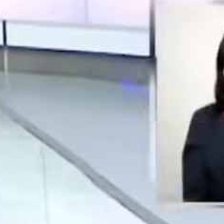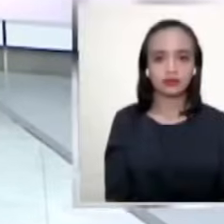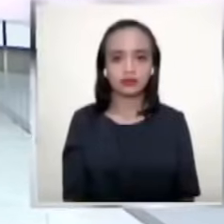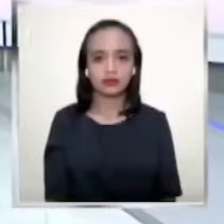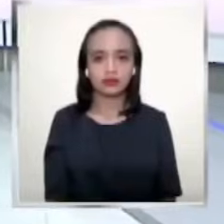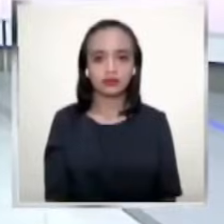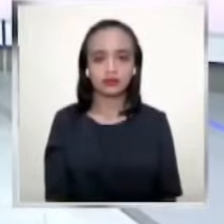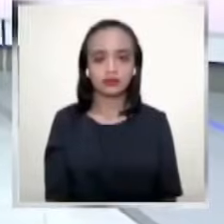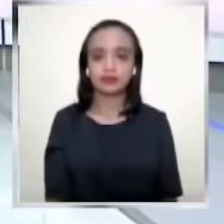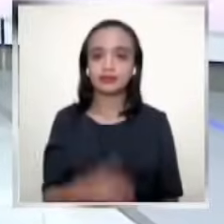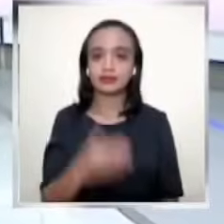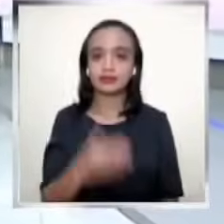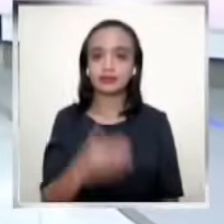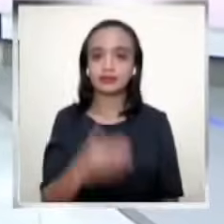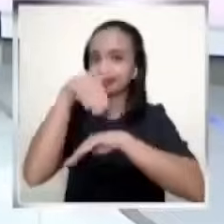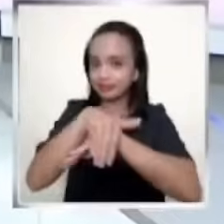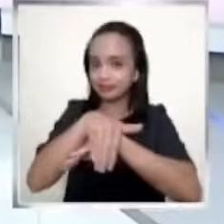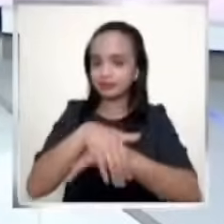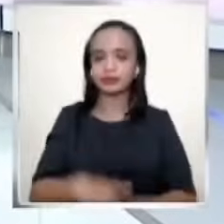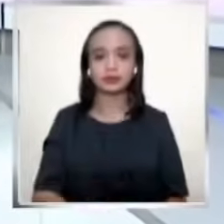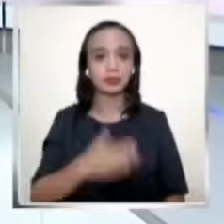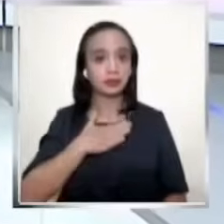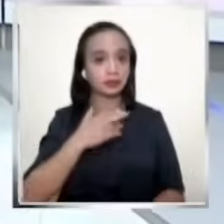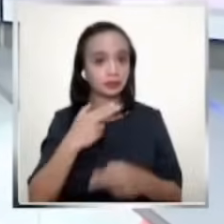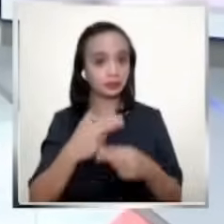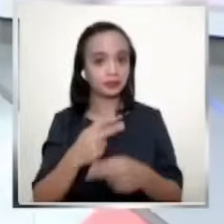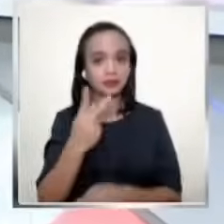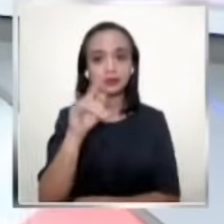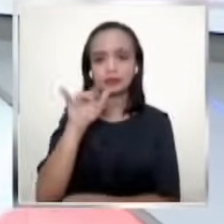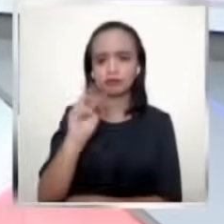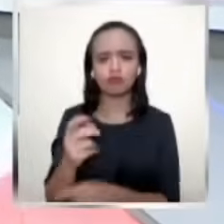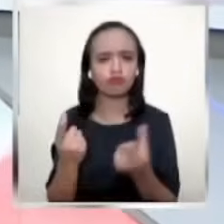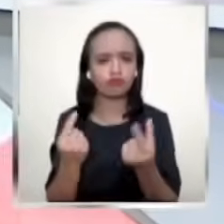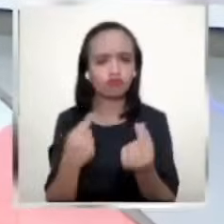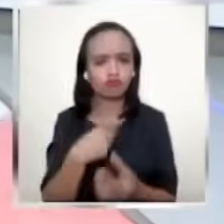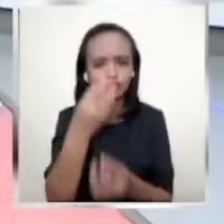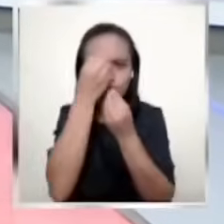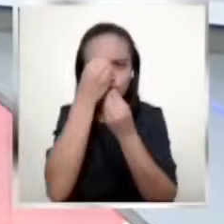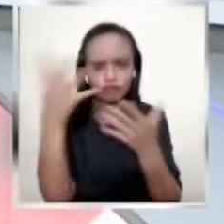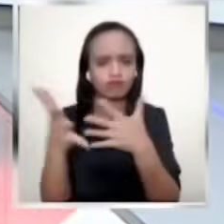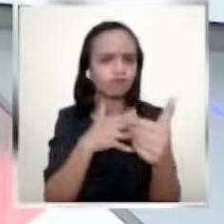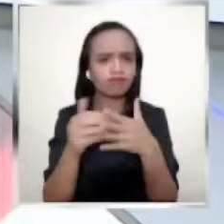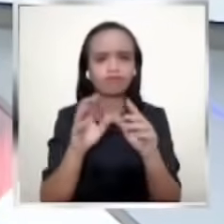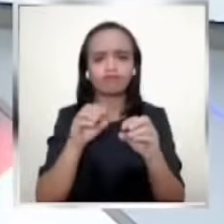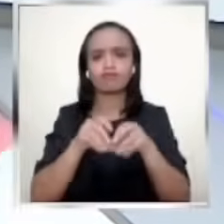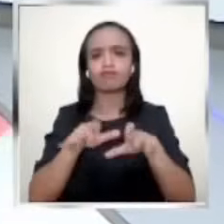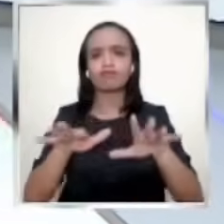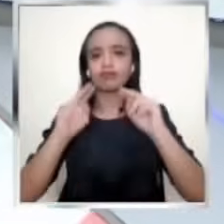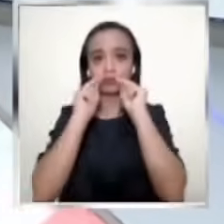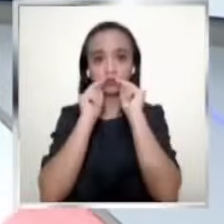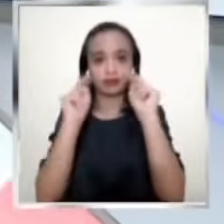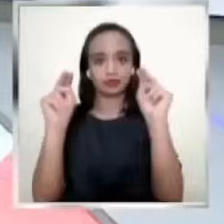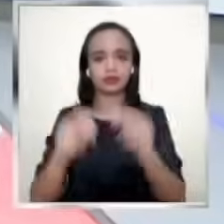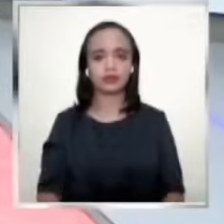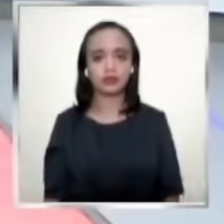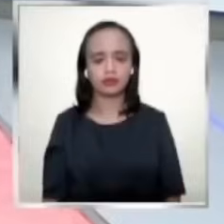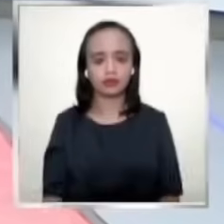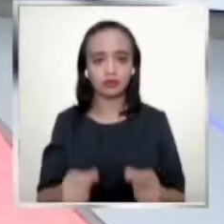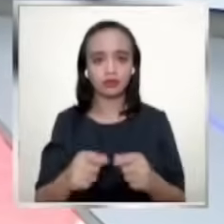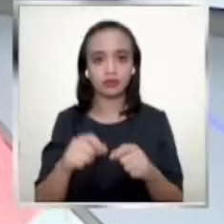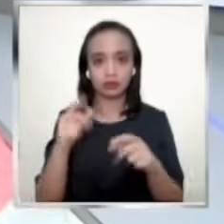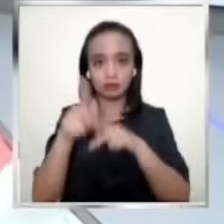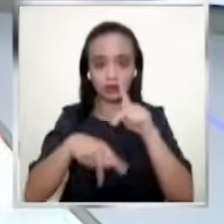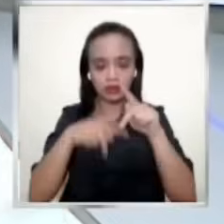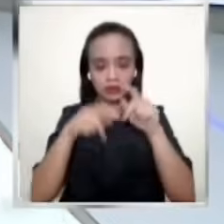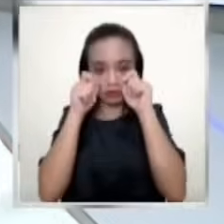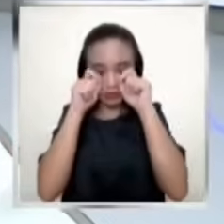Magandang gabi mga kapuso. Ako po ang inyong Kuya Kim na magbibigay sa inyo ng trivia sa likod ng mga trending na balita. Nanlaki ang mga mata ng netizens sa Inaning Langka